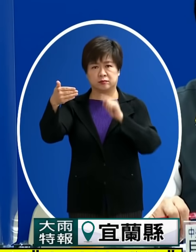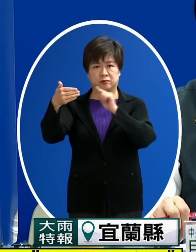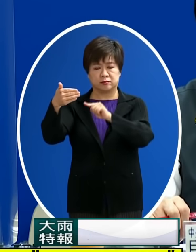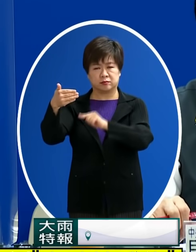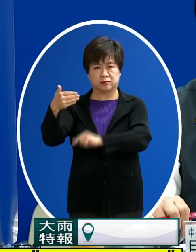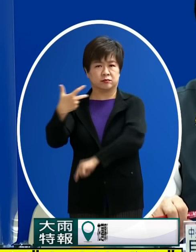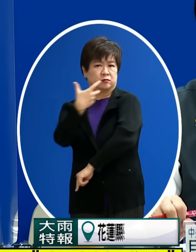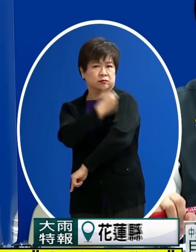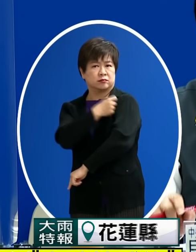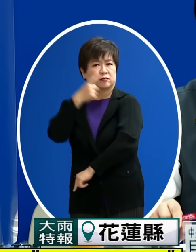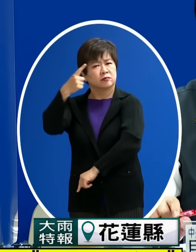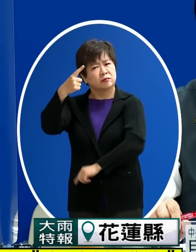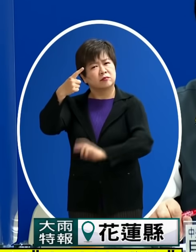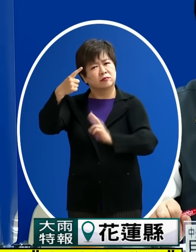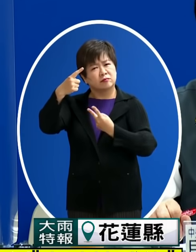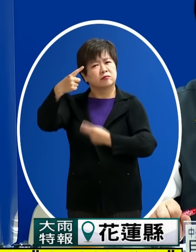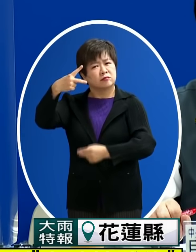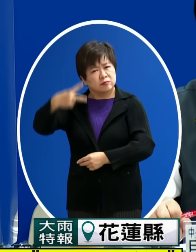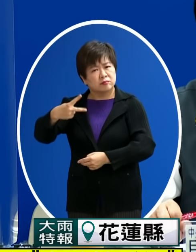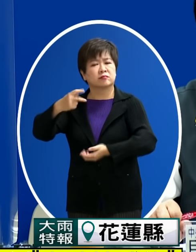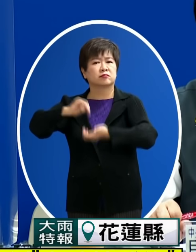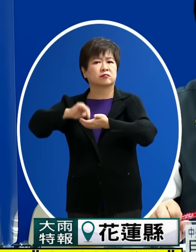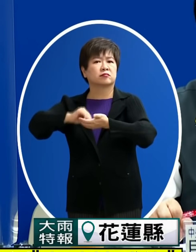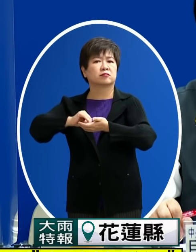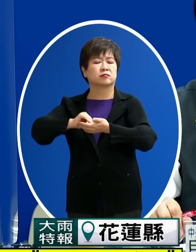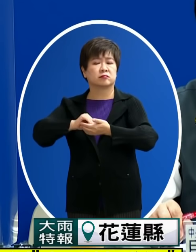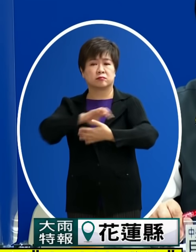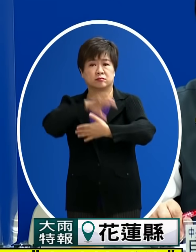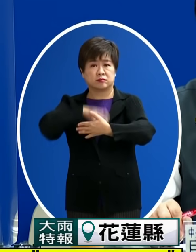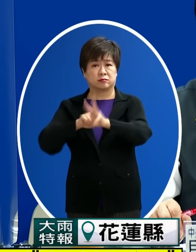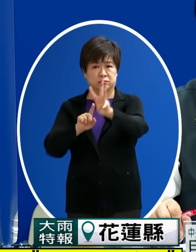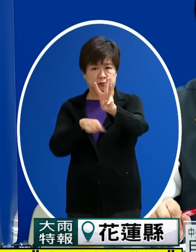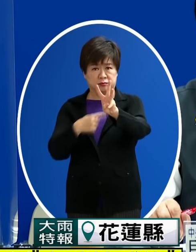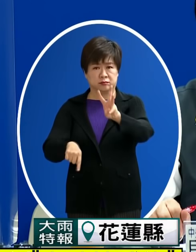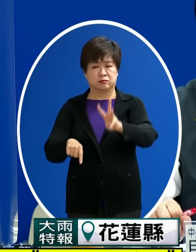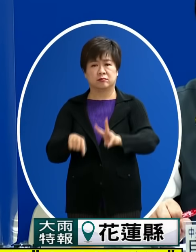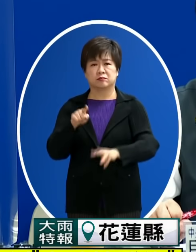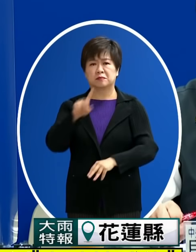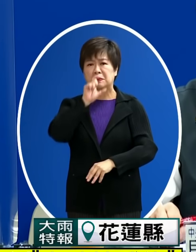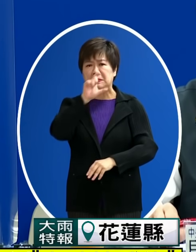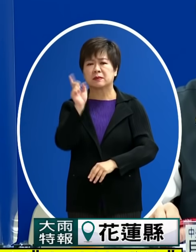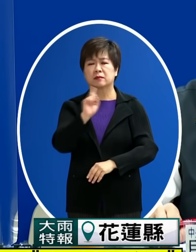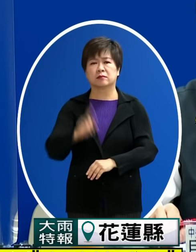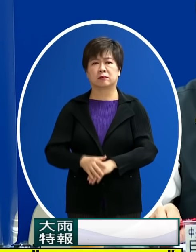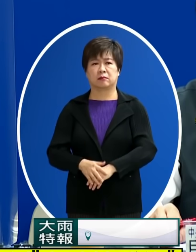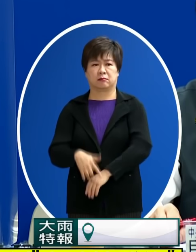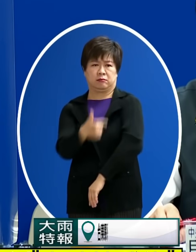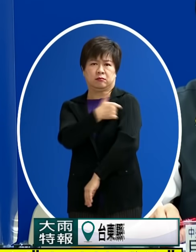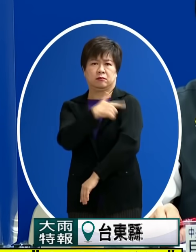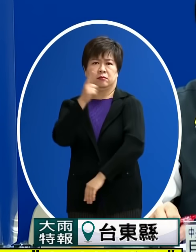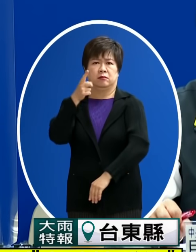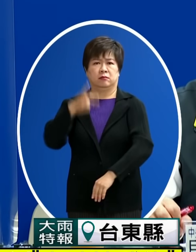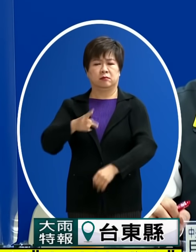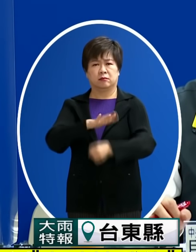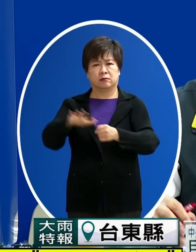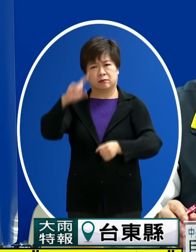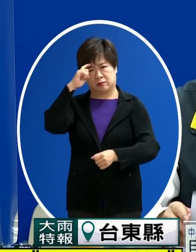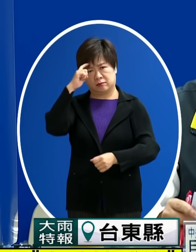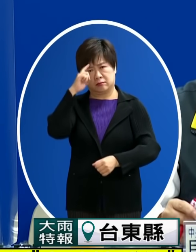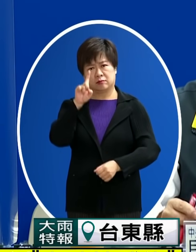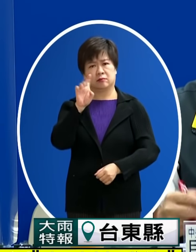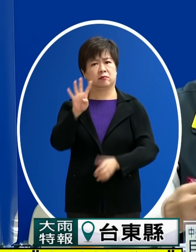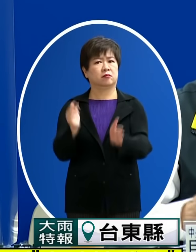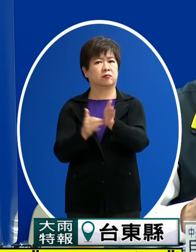有接种过一剂或两剂疫苗的，其中还有三位呢是符合我们所谓的突破性感染，就是在